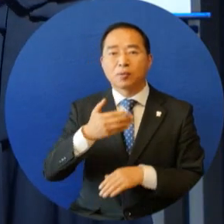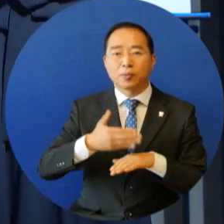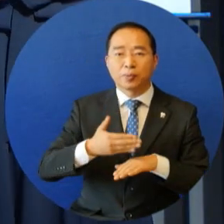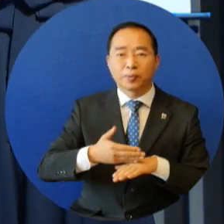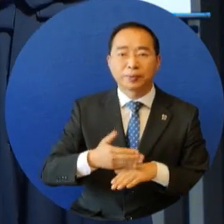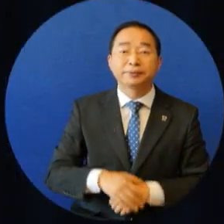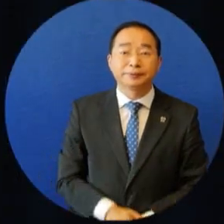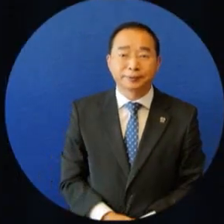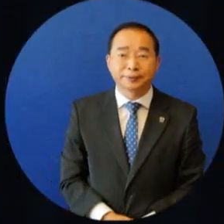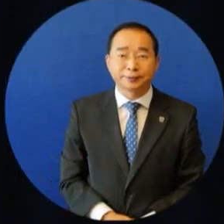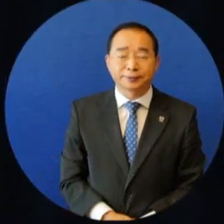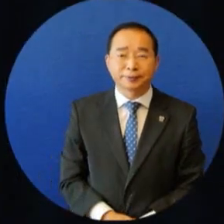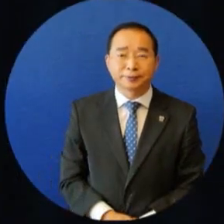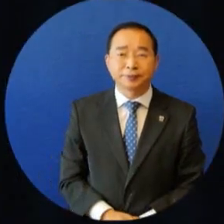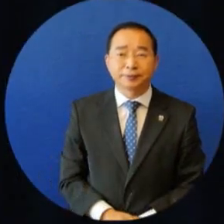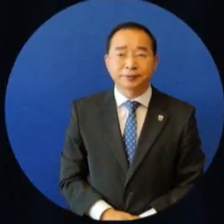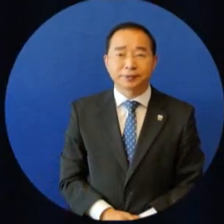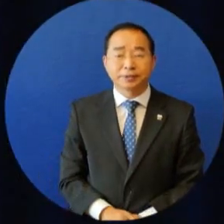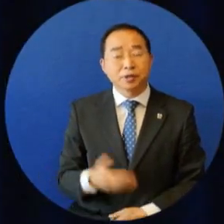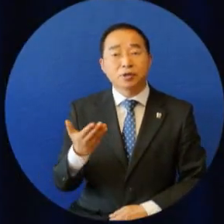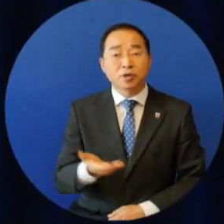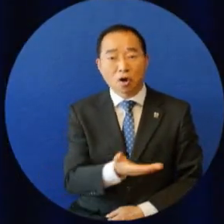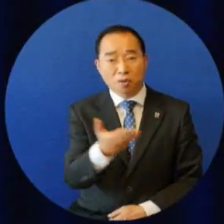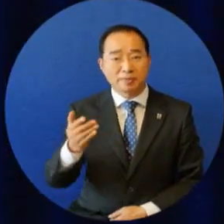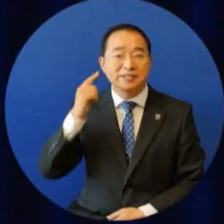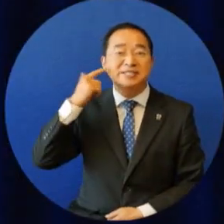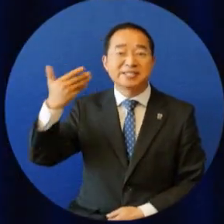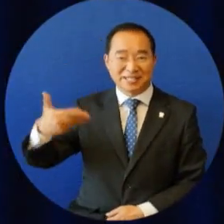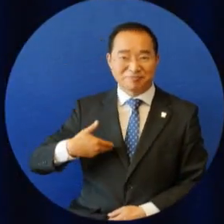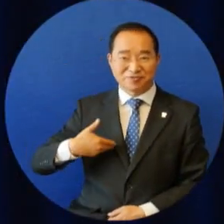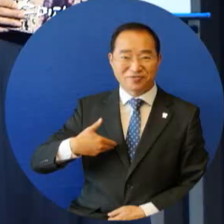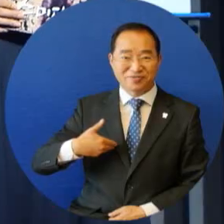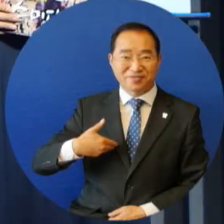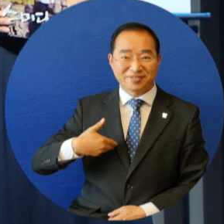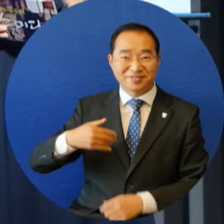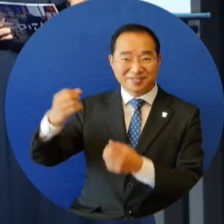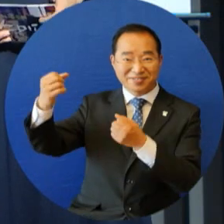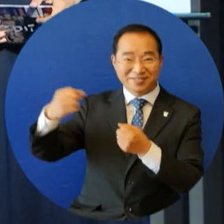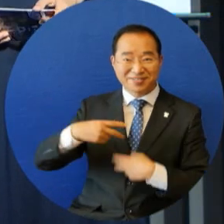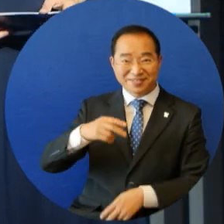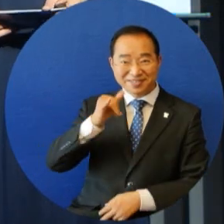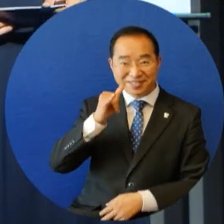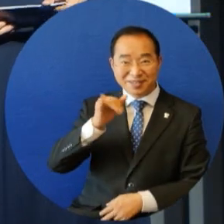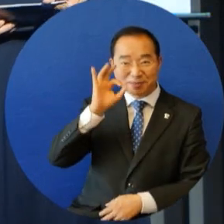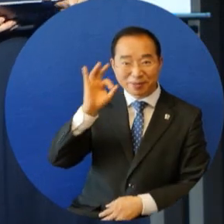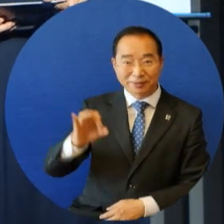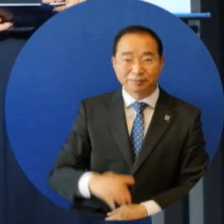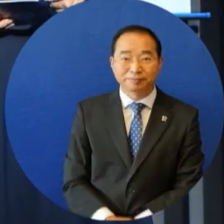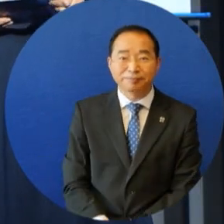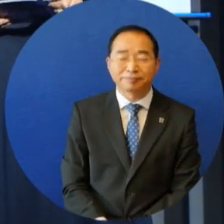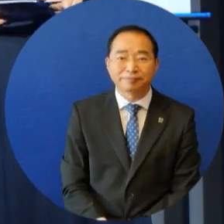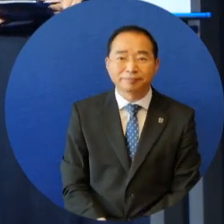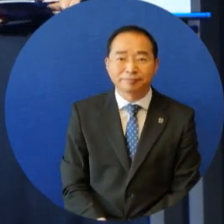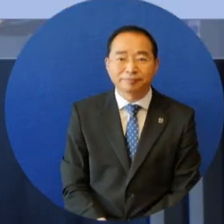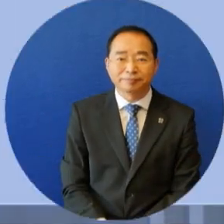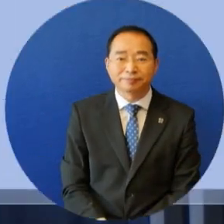배운 것 같아요. 고맙습니다. 사세기 공동체 여러분께서 질문을 미리 보내주셨는데요. 한번